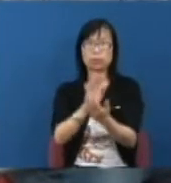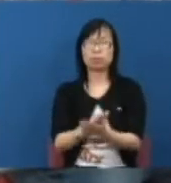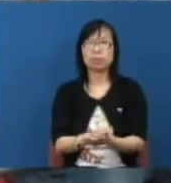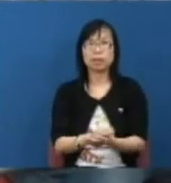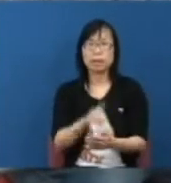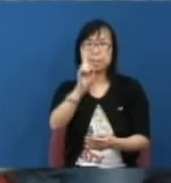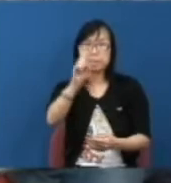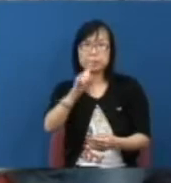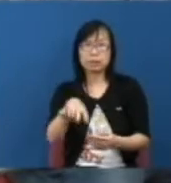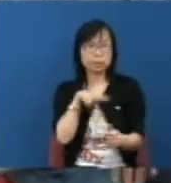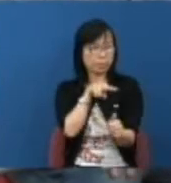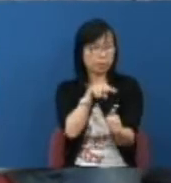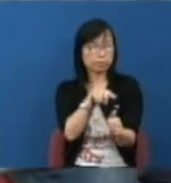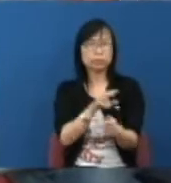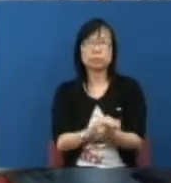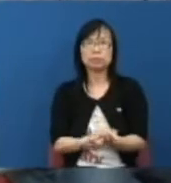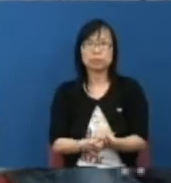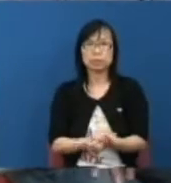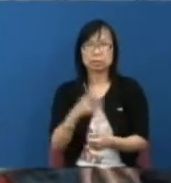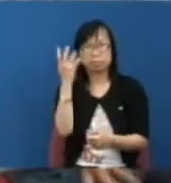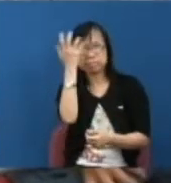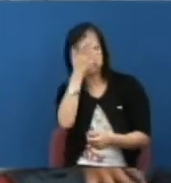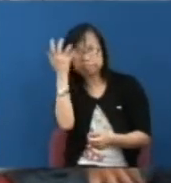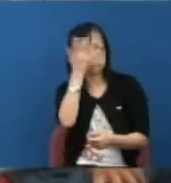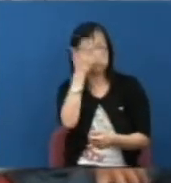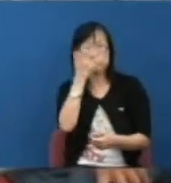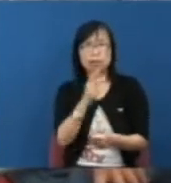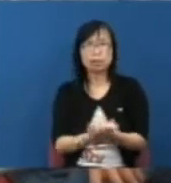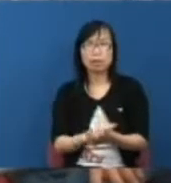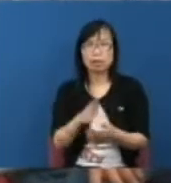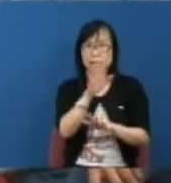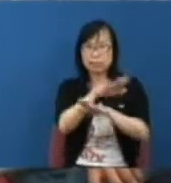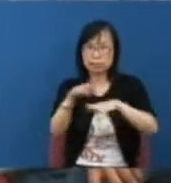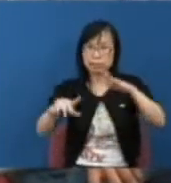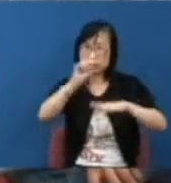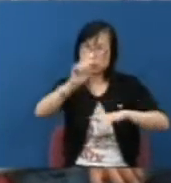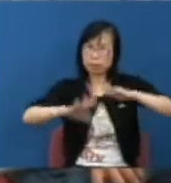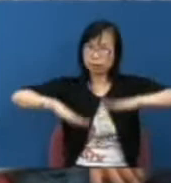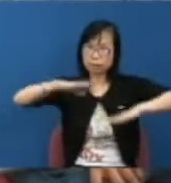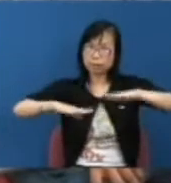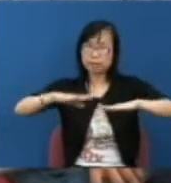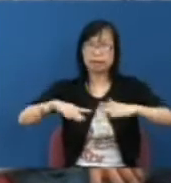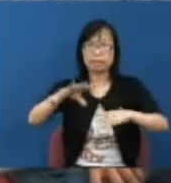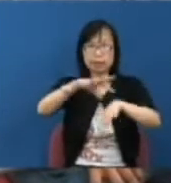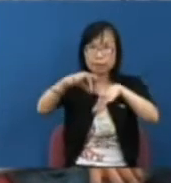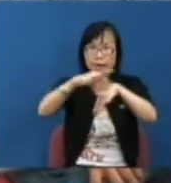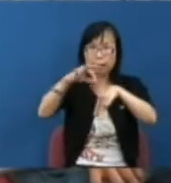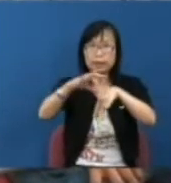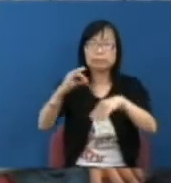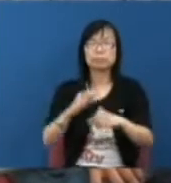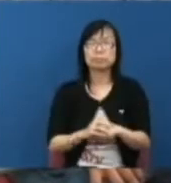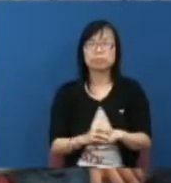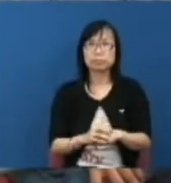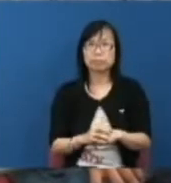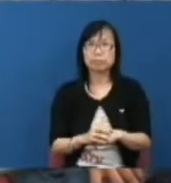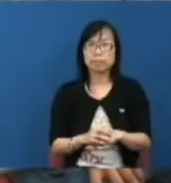喺邊，點樣監管？呢個就好模糊啊！喺而家現時嘅環境， 點樣平衡翻？即係話喺節能同埋咧，即係唔